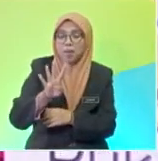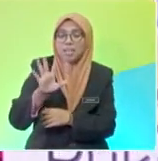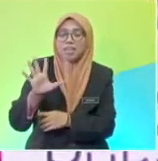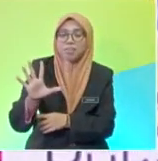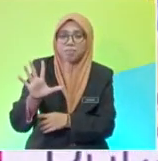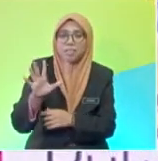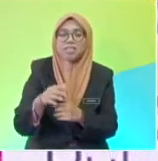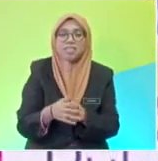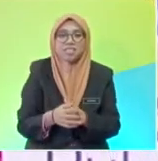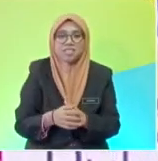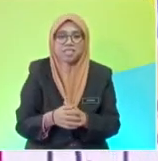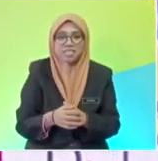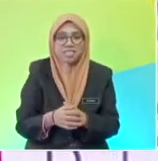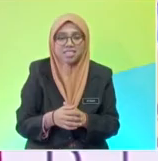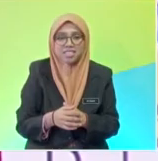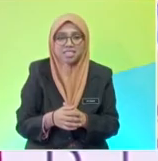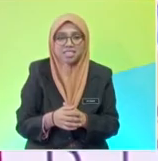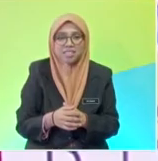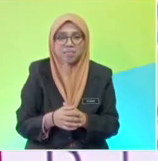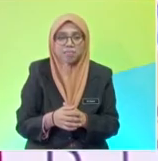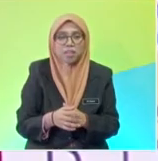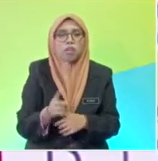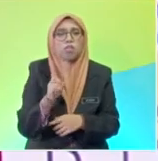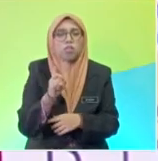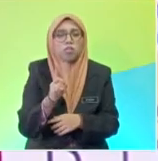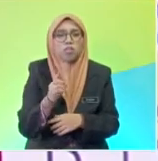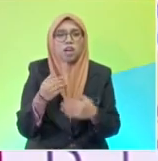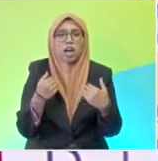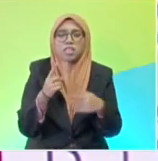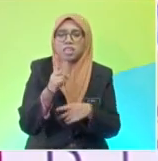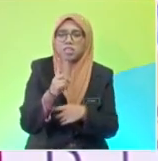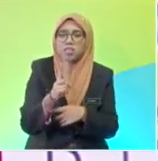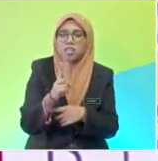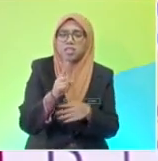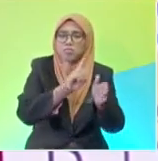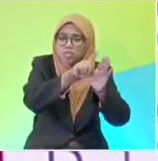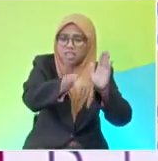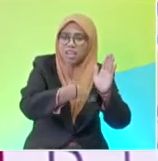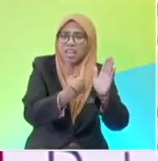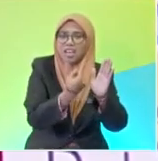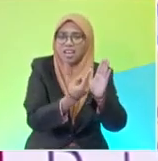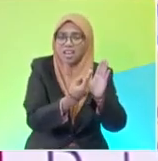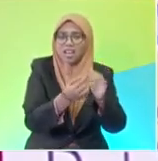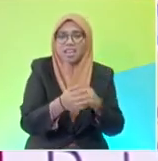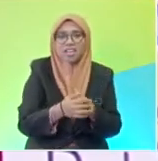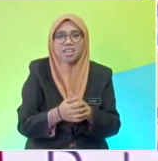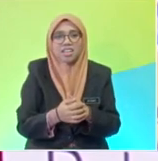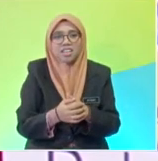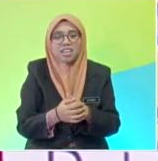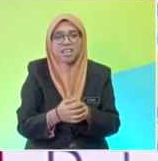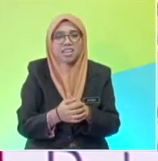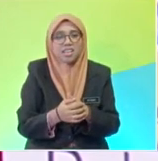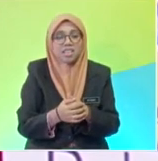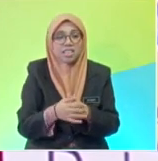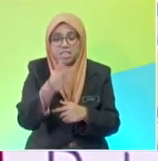3.45. Oh, cikgu. Saya kena lagi satu pusinganlah cikgu macam ni. Sebab dia nak hampir habis ke 60 kan? Yeah.